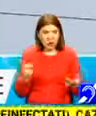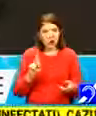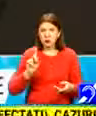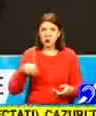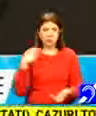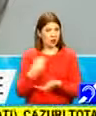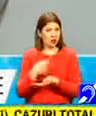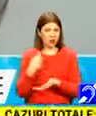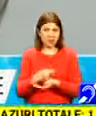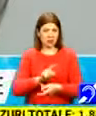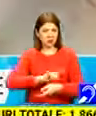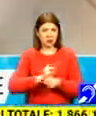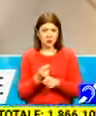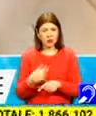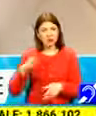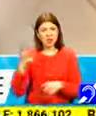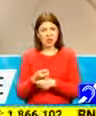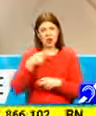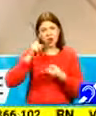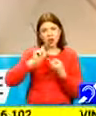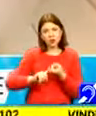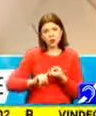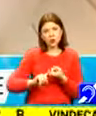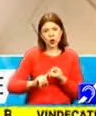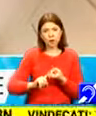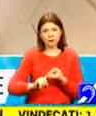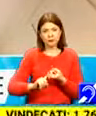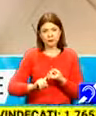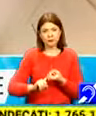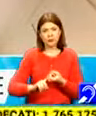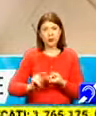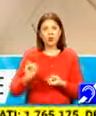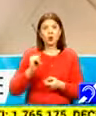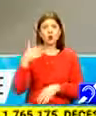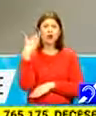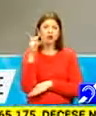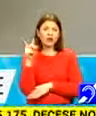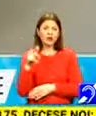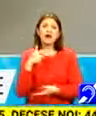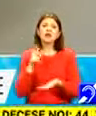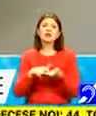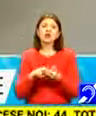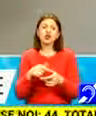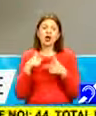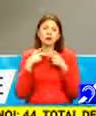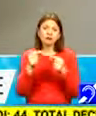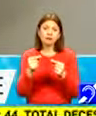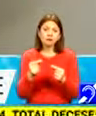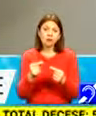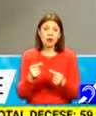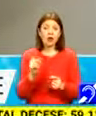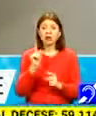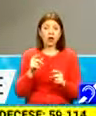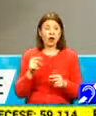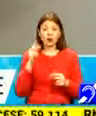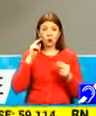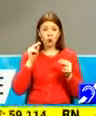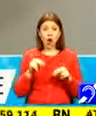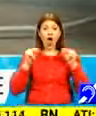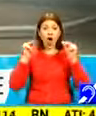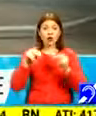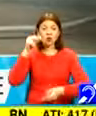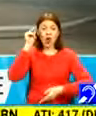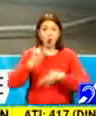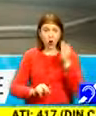trebuie să le plateasca imediat trebuie să ia legătura cu furnizorul să ceară explicații în situația în care nu ajung insa la un acord